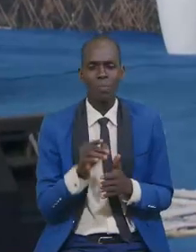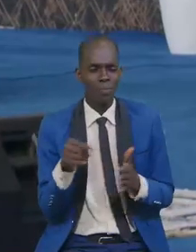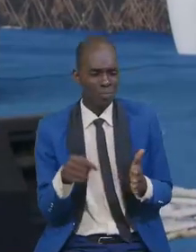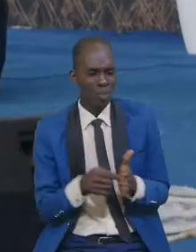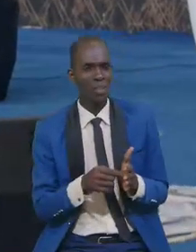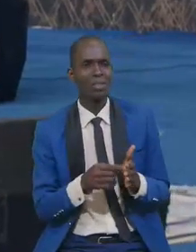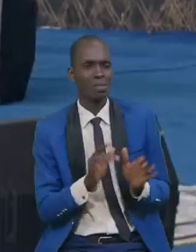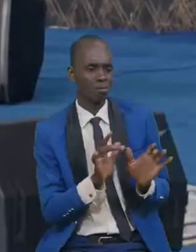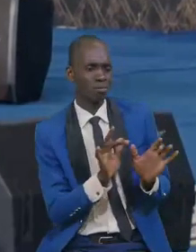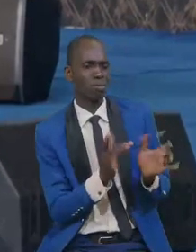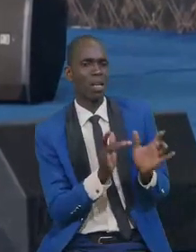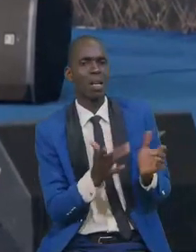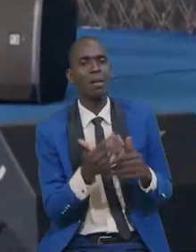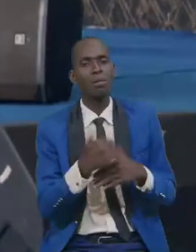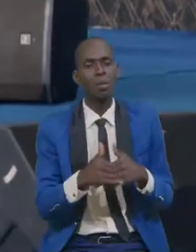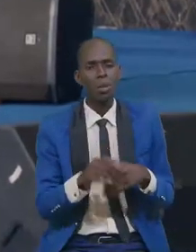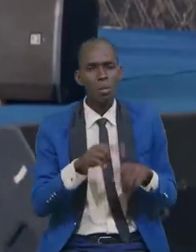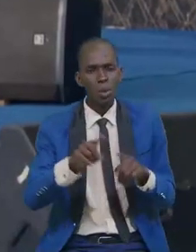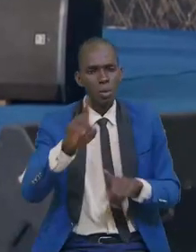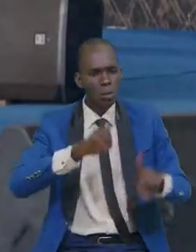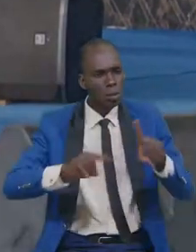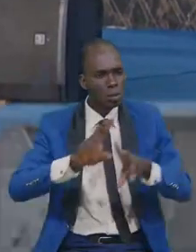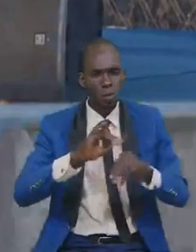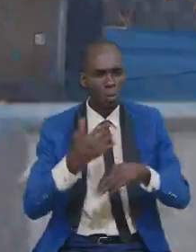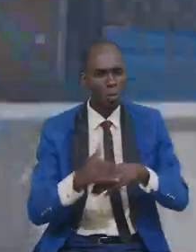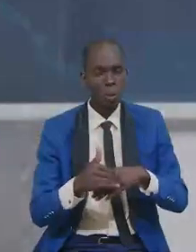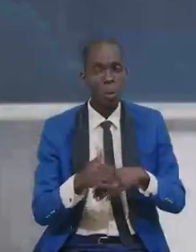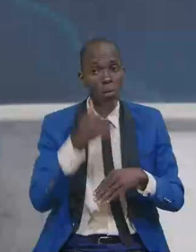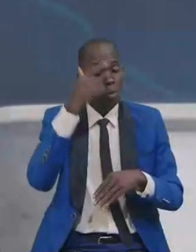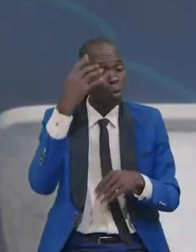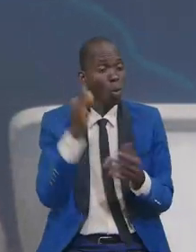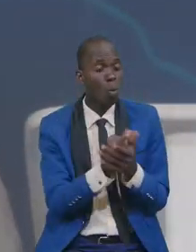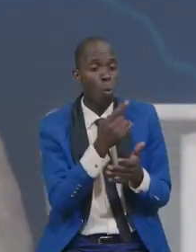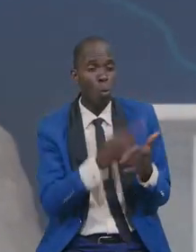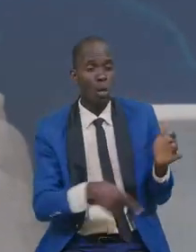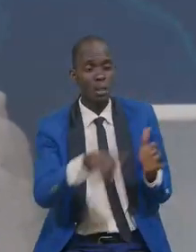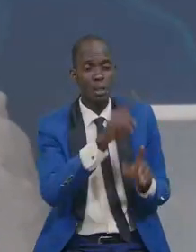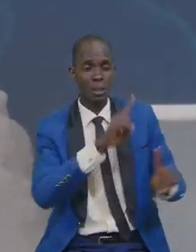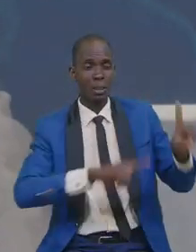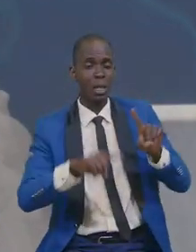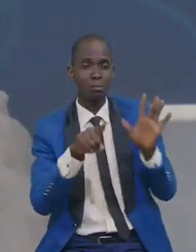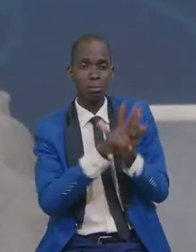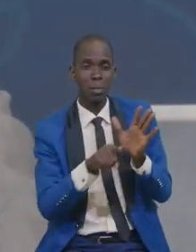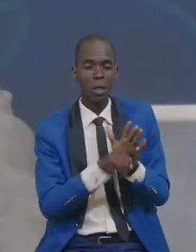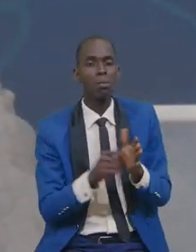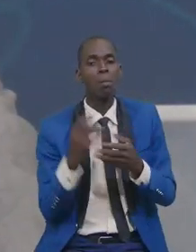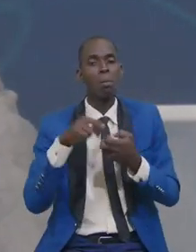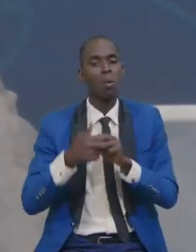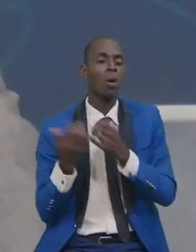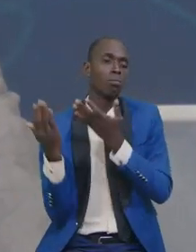de pain, non? Et pour cela, les problèmes sont venus sur eux. Et